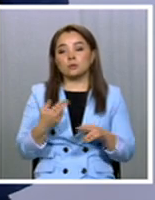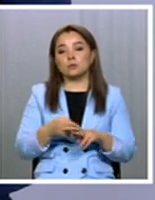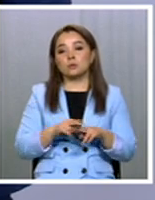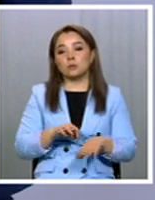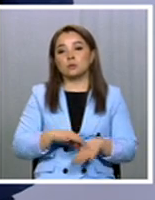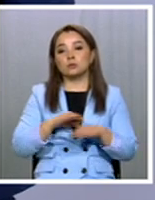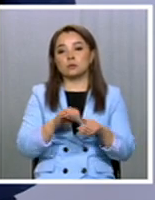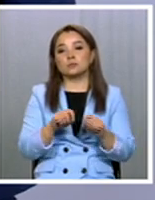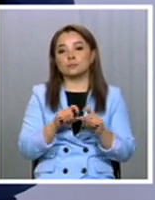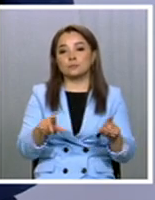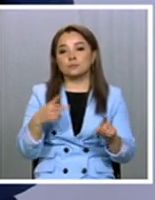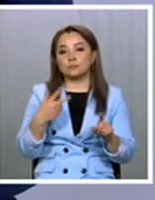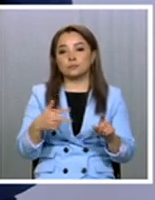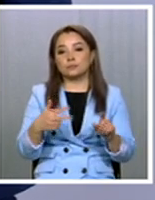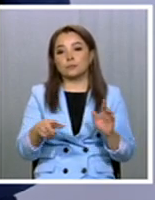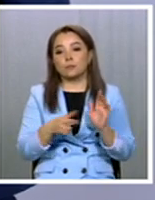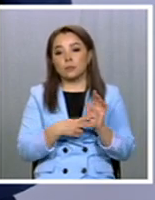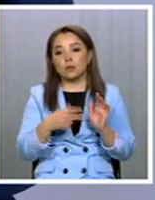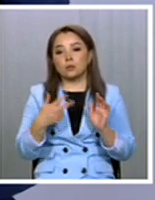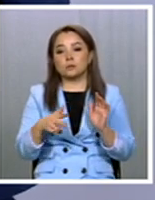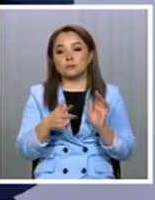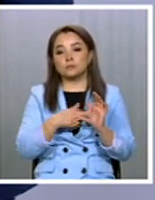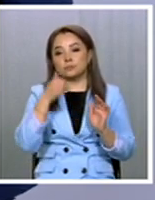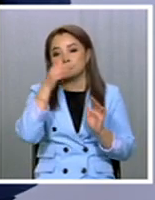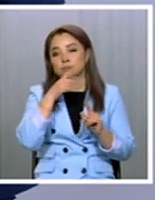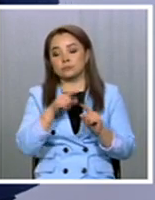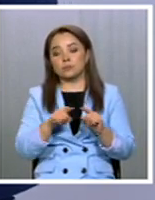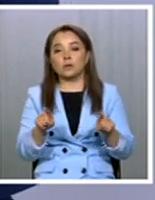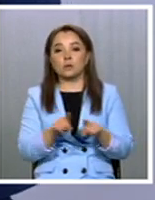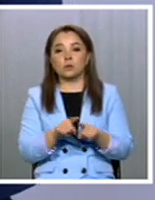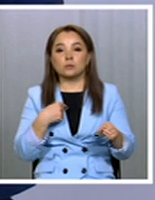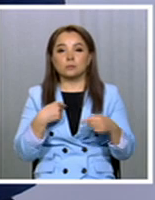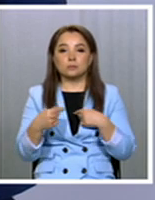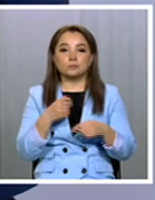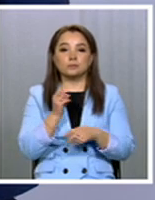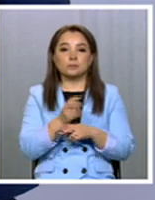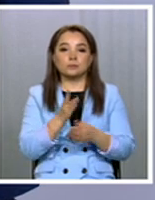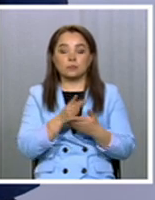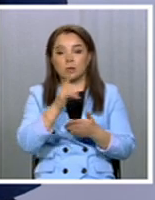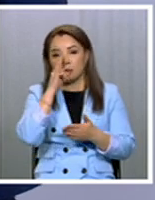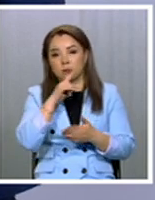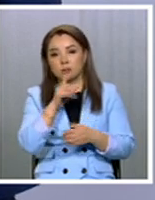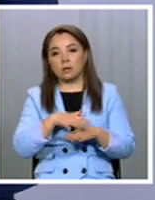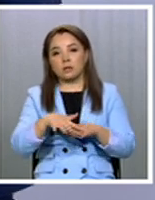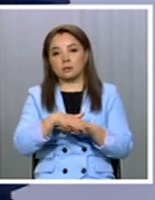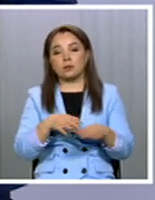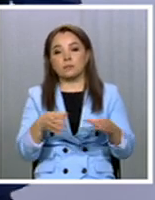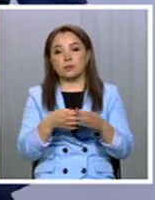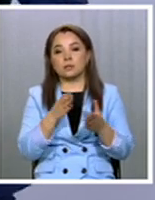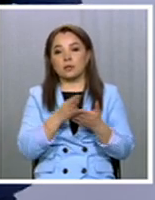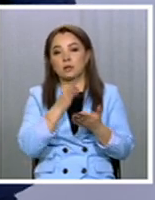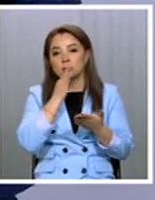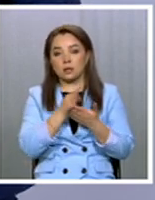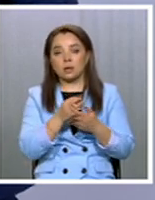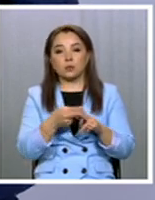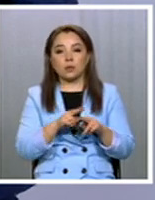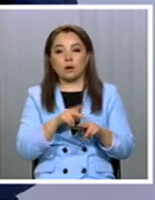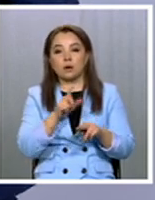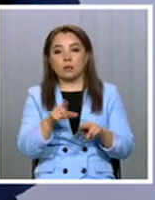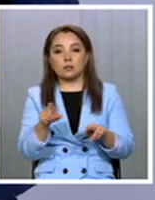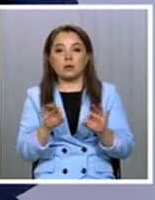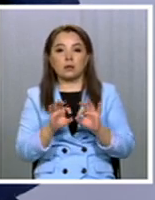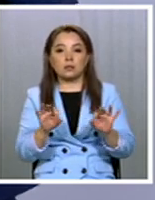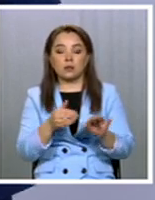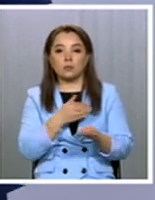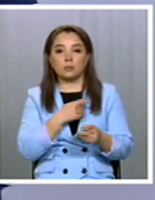сабақтарымызда 37-38 жылдардағы қуғын сүргінге ұшыраған қазақ зиялыларының бірлігі осы кісілерді айтып өткен жөн